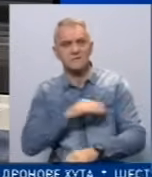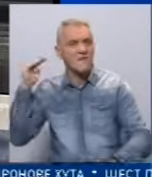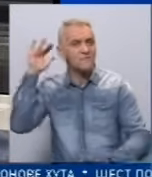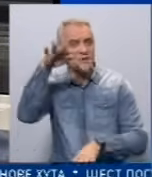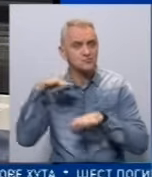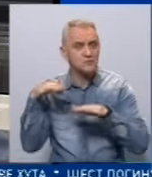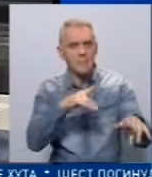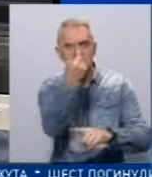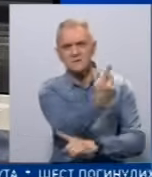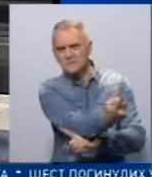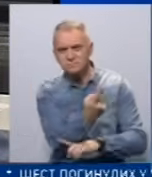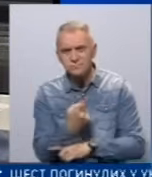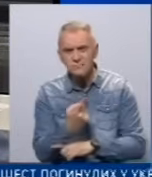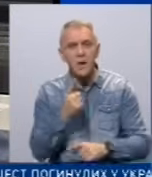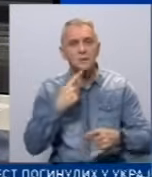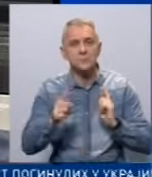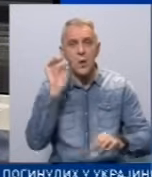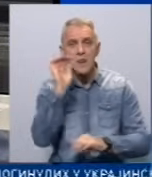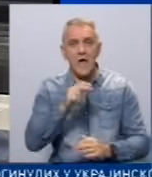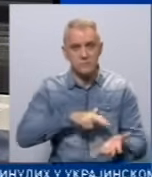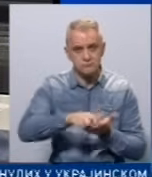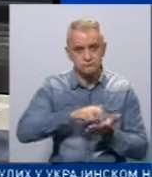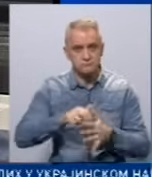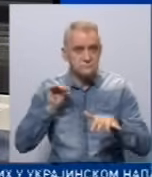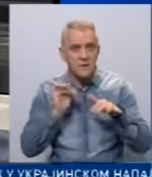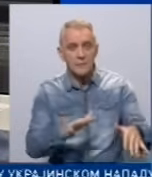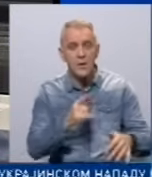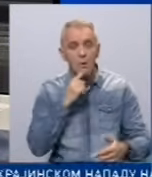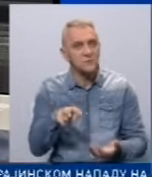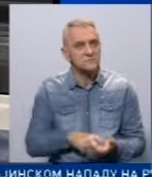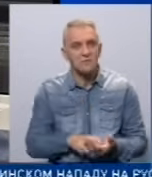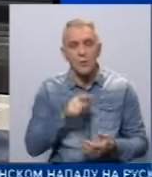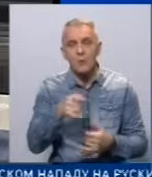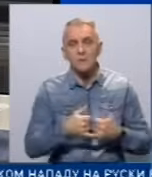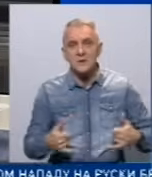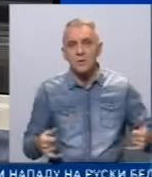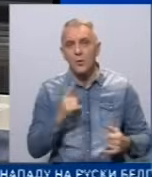napade i artiljerijsku vatru uoči najavljene kopnene operacije od koje se strahovalo